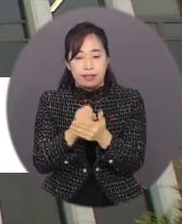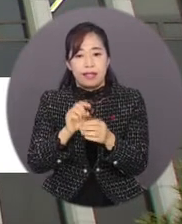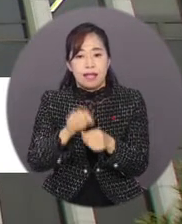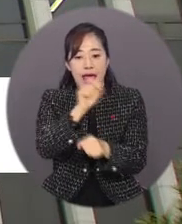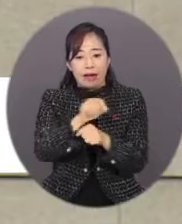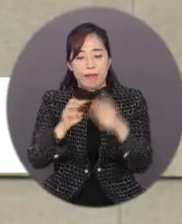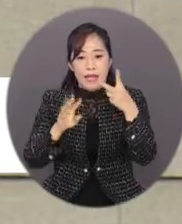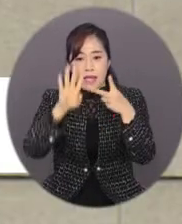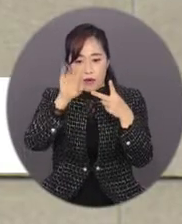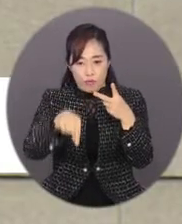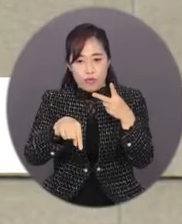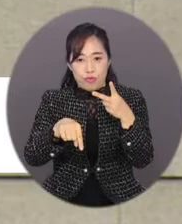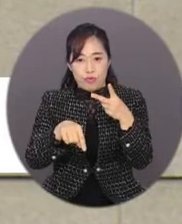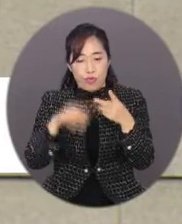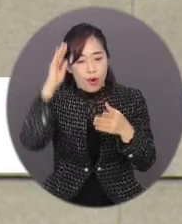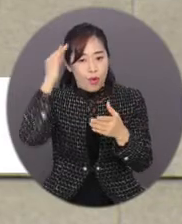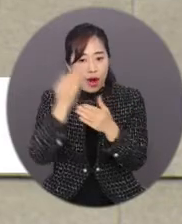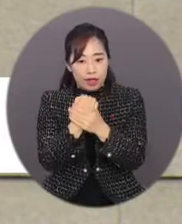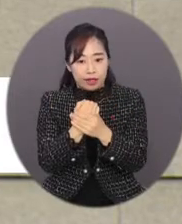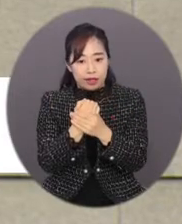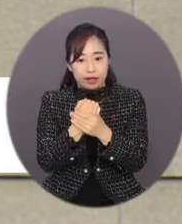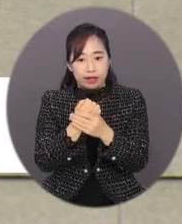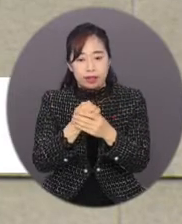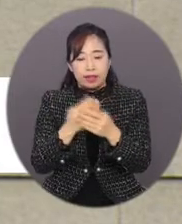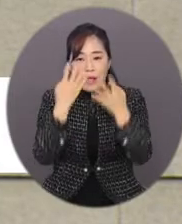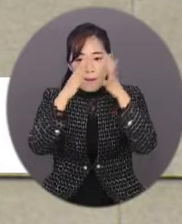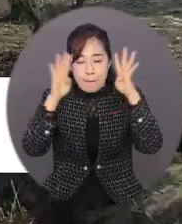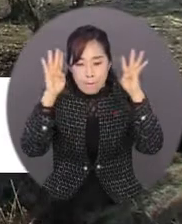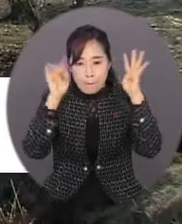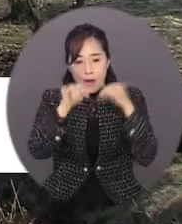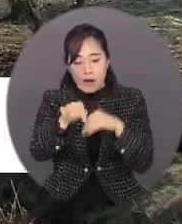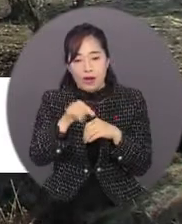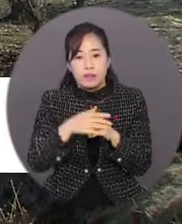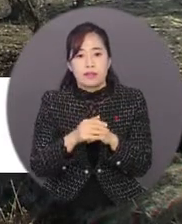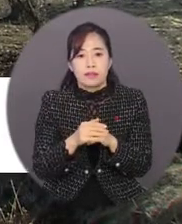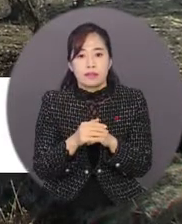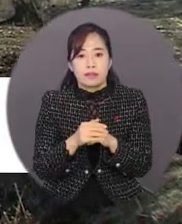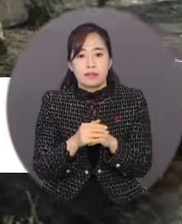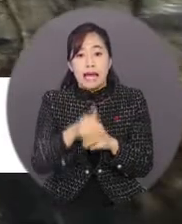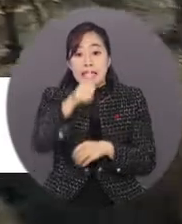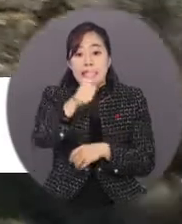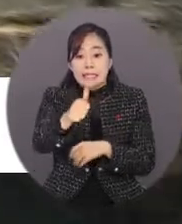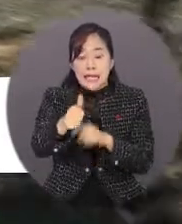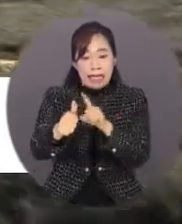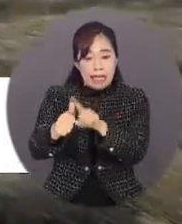행정 2부는 화순전대병원 교수 A씨가 전남대 총장을 상대로